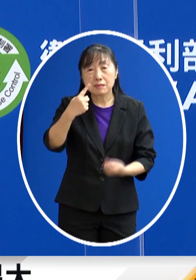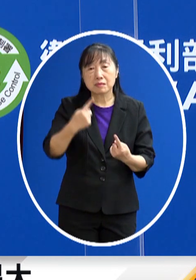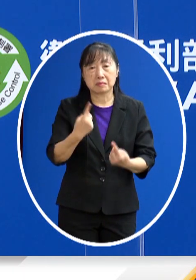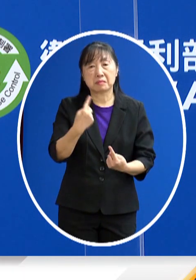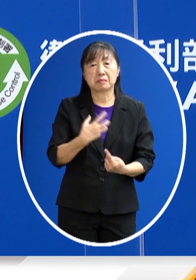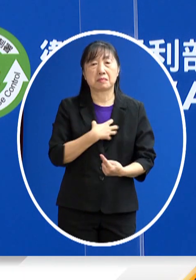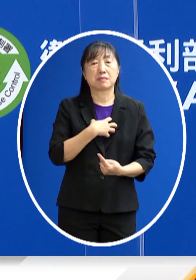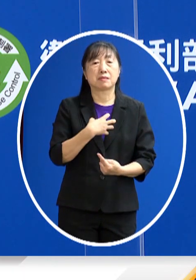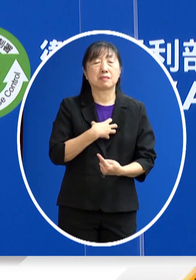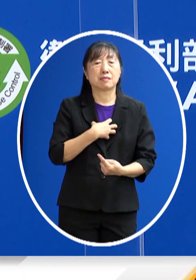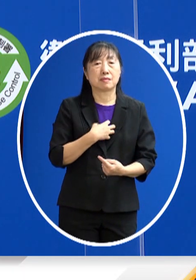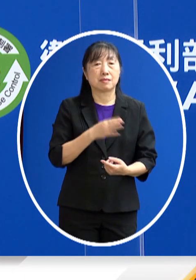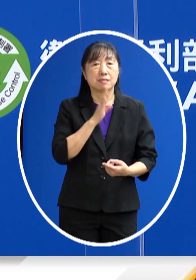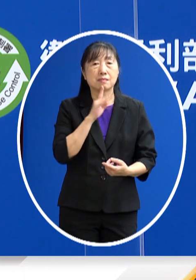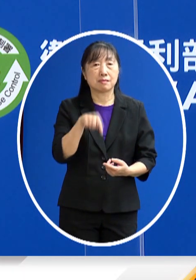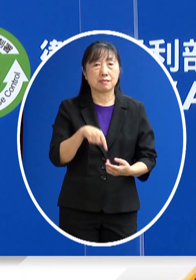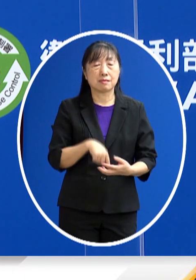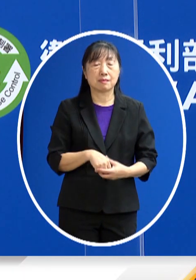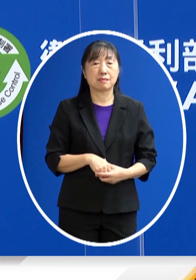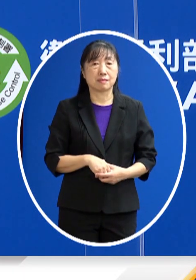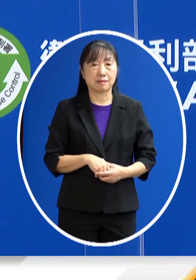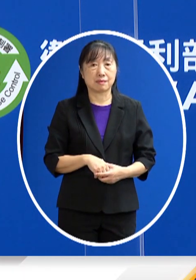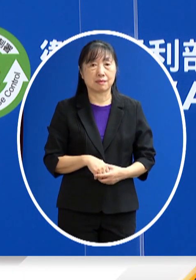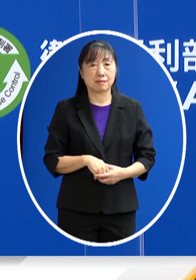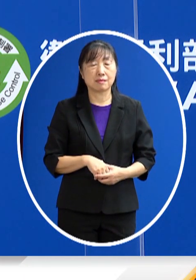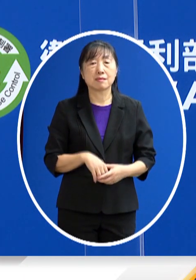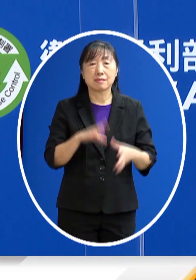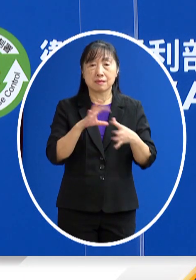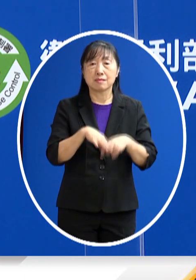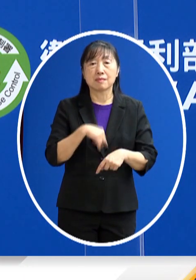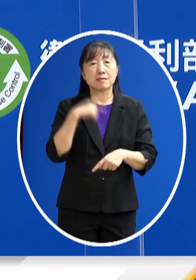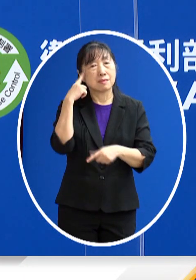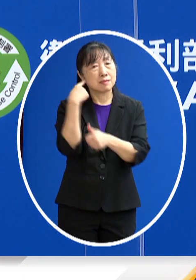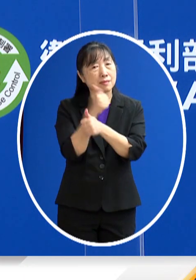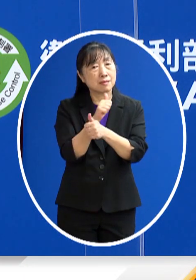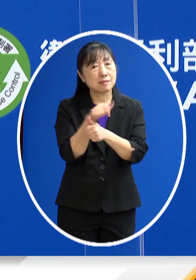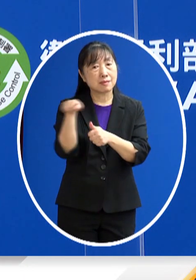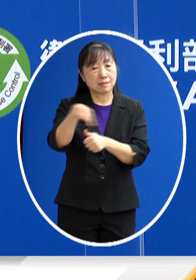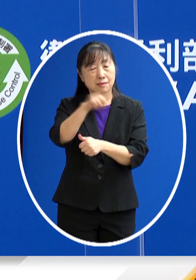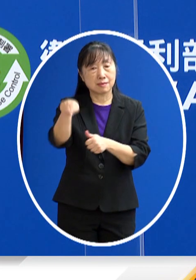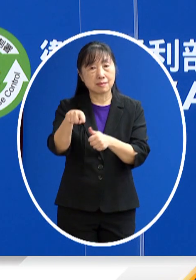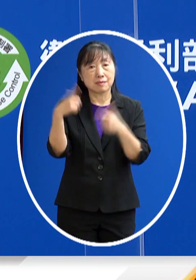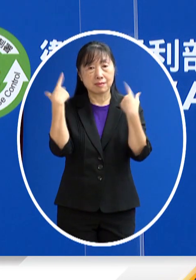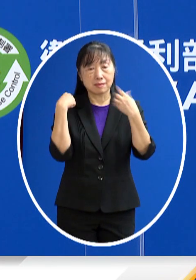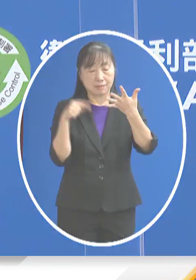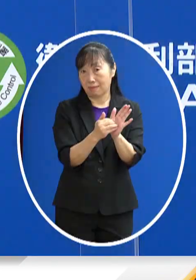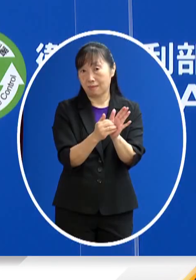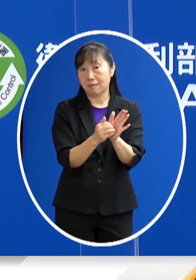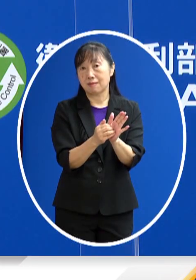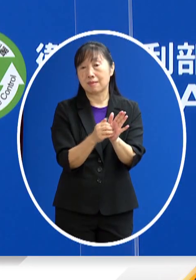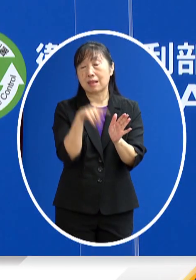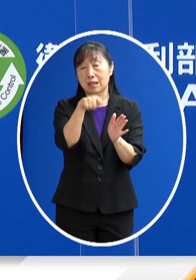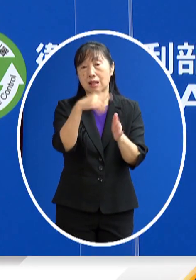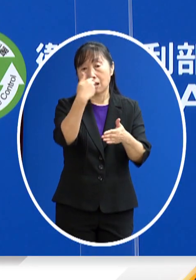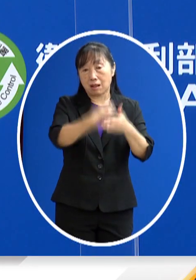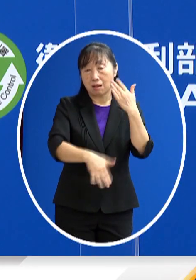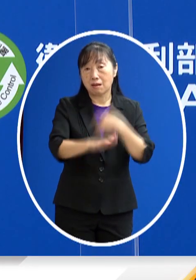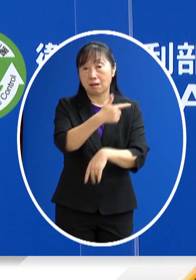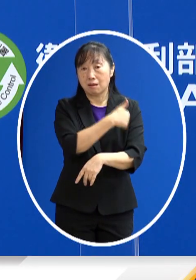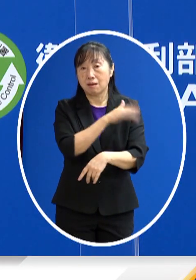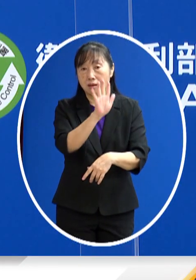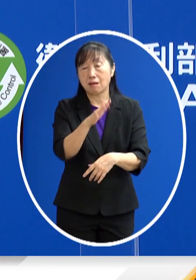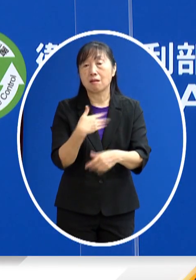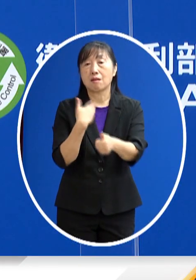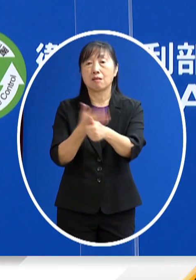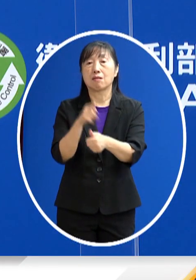大，所以我们在考虑就是说把长者的顺位能够往前移施打，那对于他们